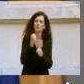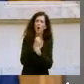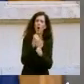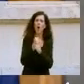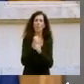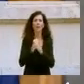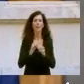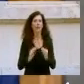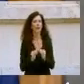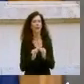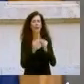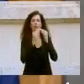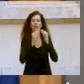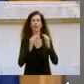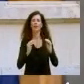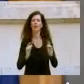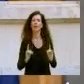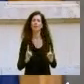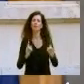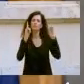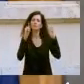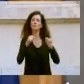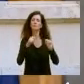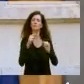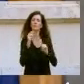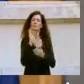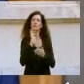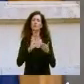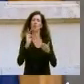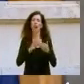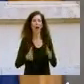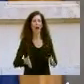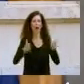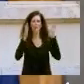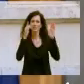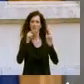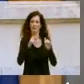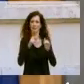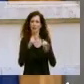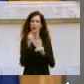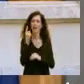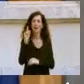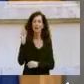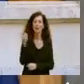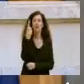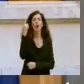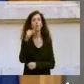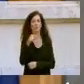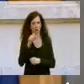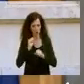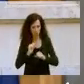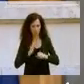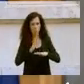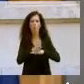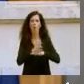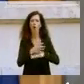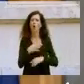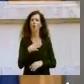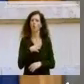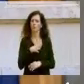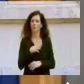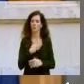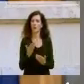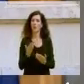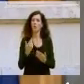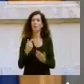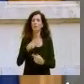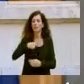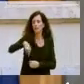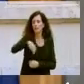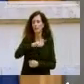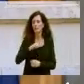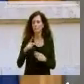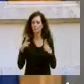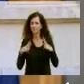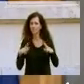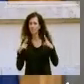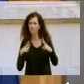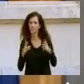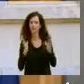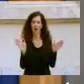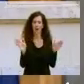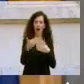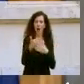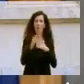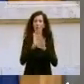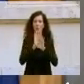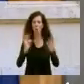è importantissimo quindi potranno partire subito ci attendiamo aule più conformi alle prescrizioni